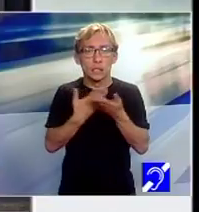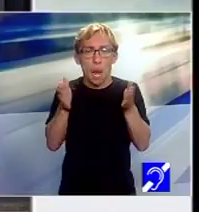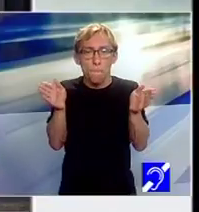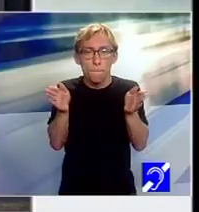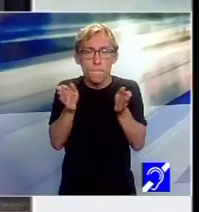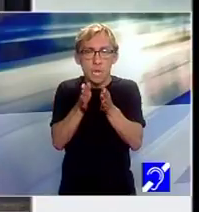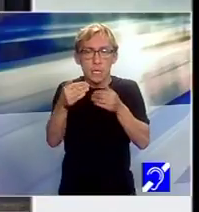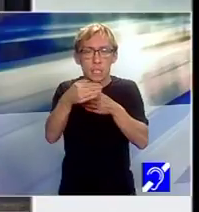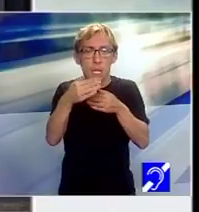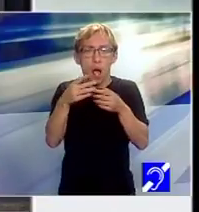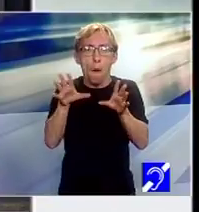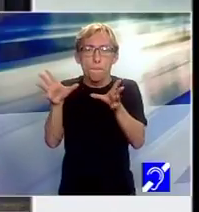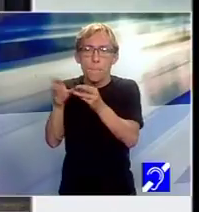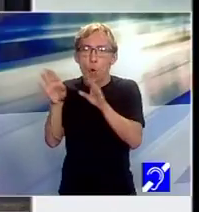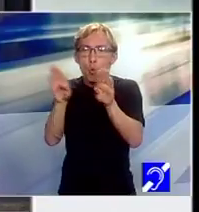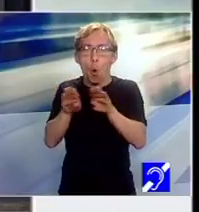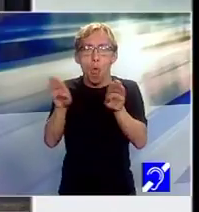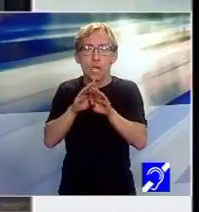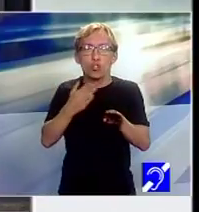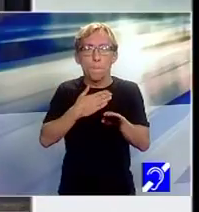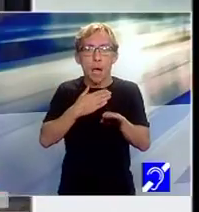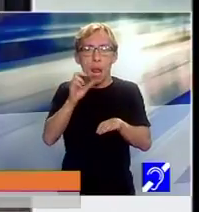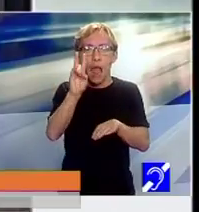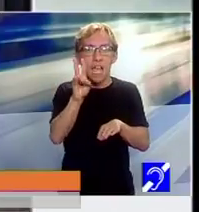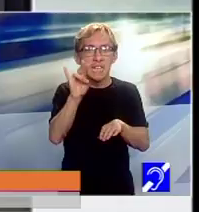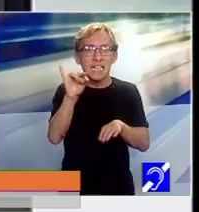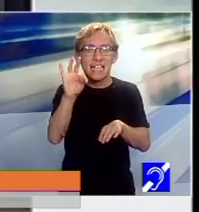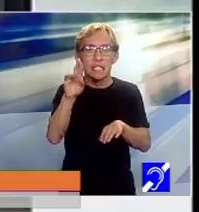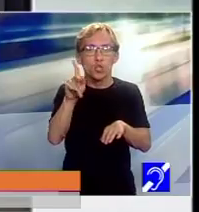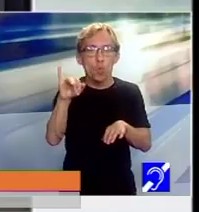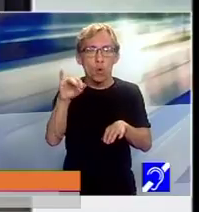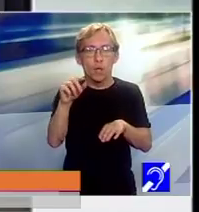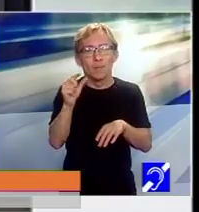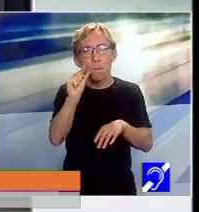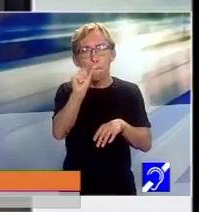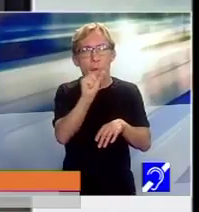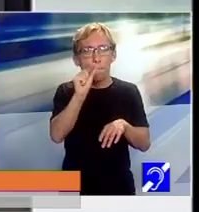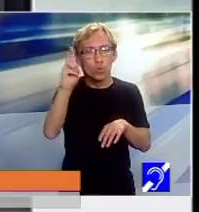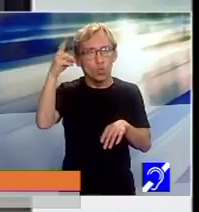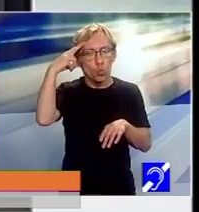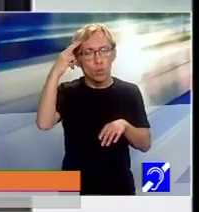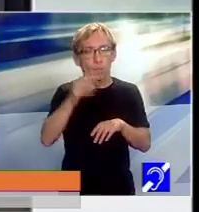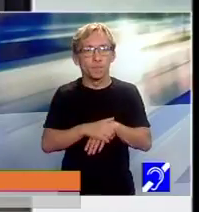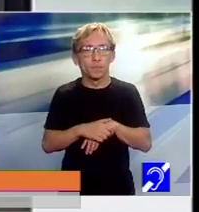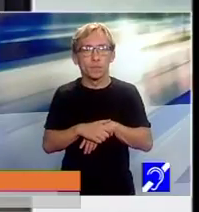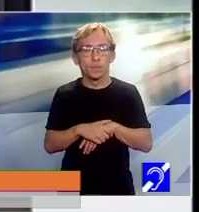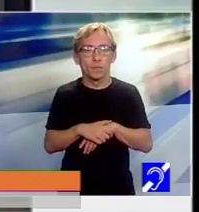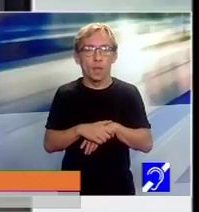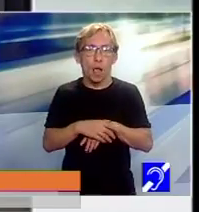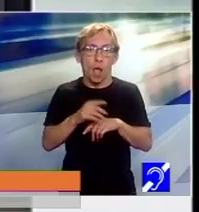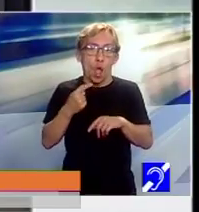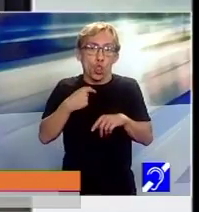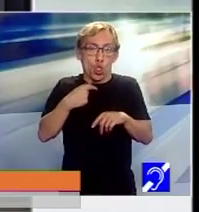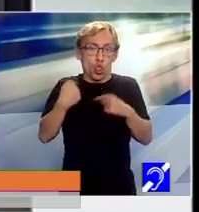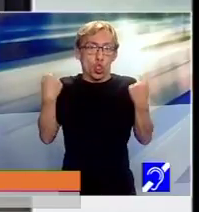sau să mixăm cu colegii mei hituri cu lucruri mai puțin cunoscute pe care vrem să le facem cunoscute.